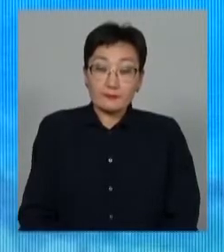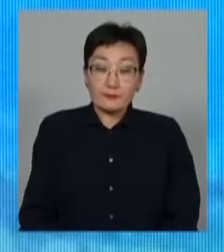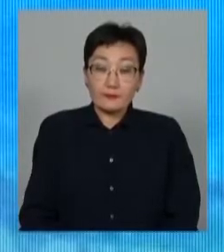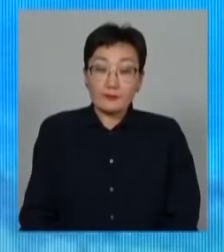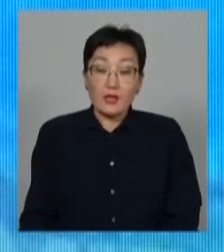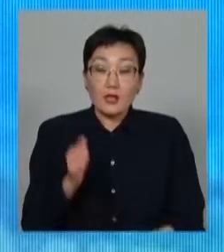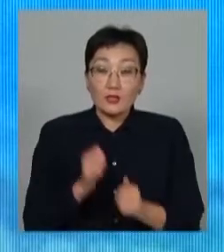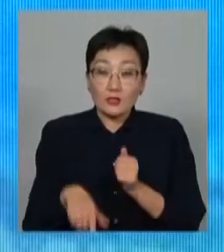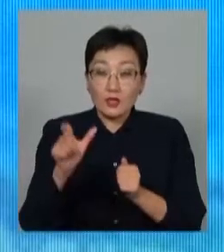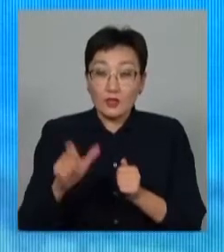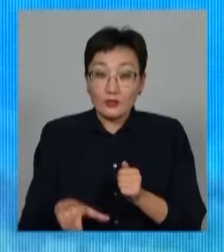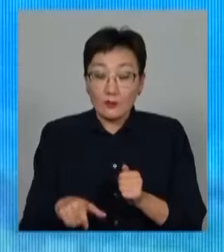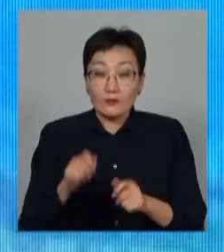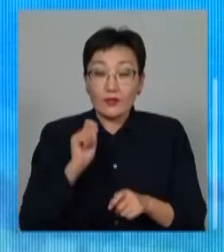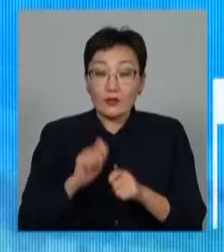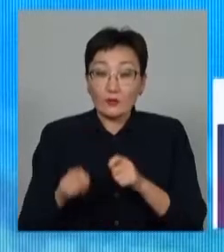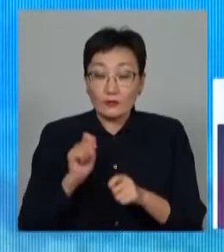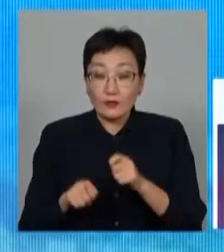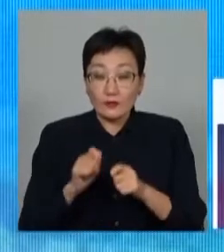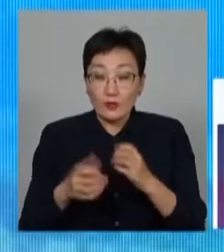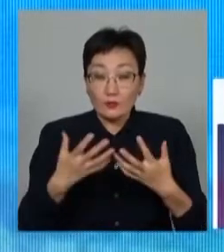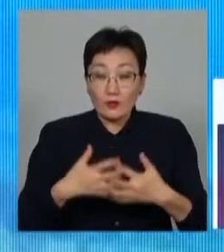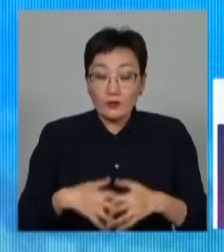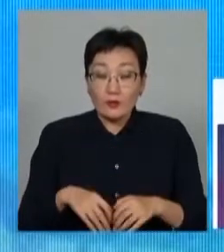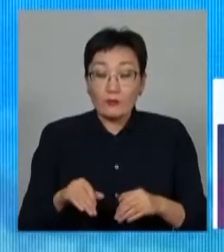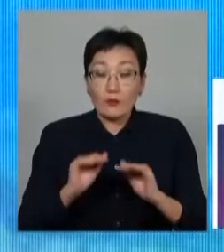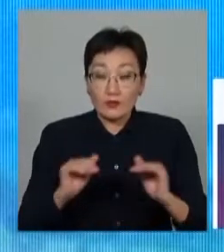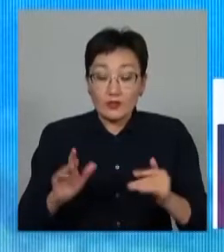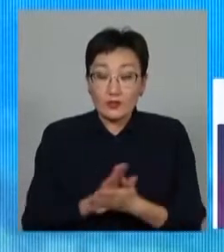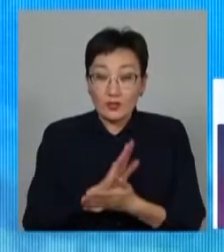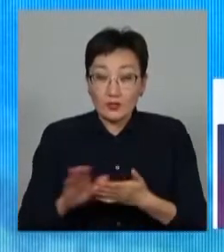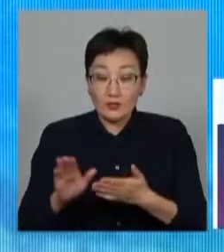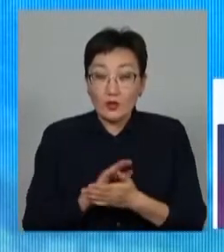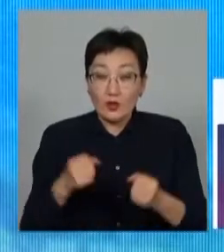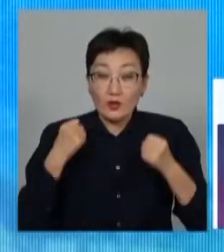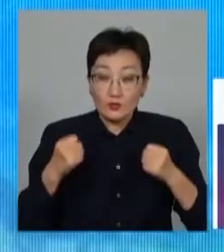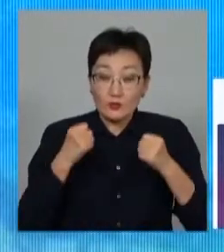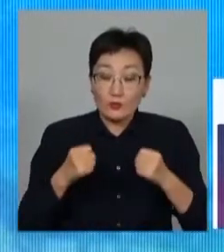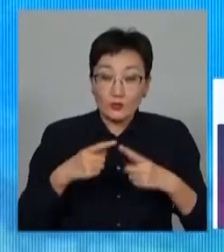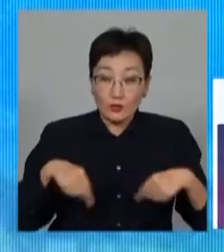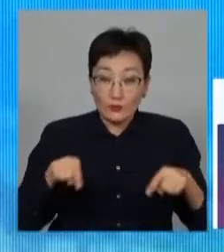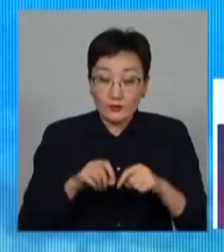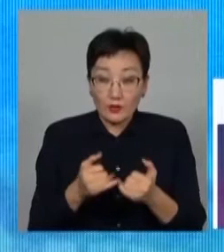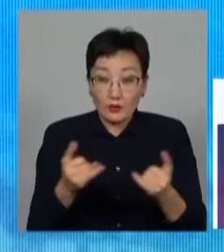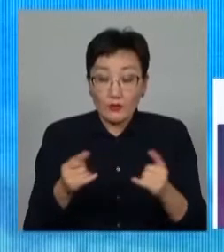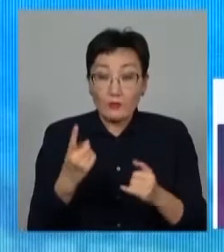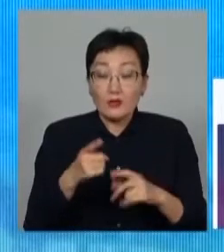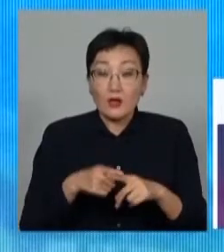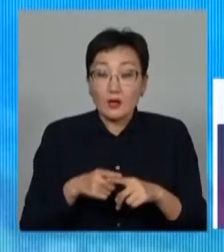Жан басына қаржыландыру арқылы балаларды тегін спорт секцияларымен қамтамасыз ету үшін 1,5 миллиард теңге